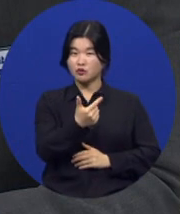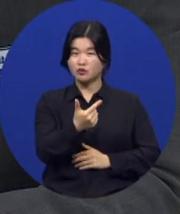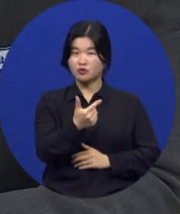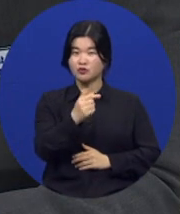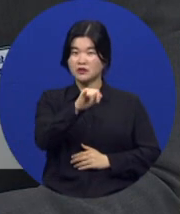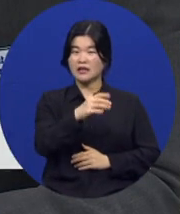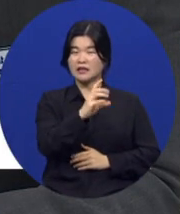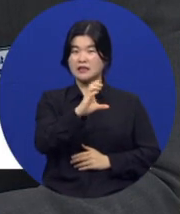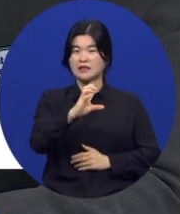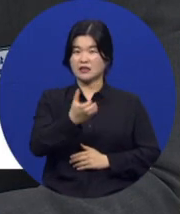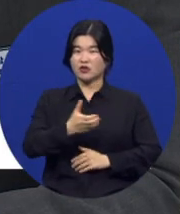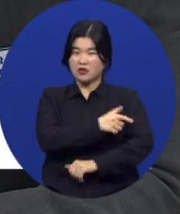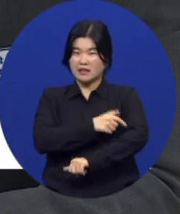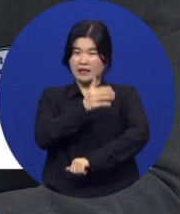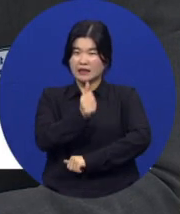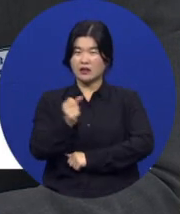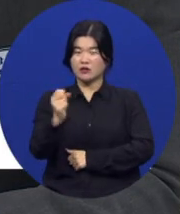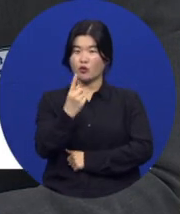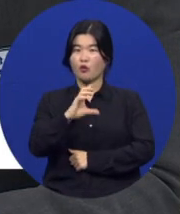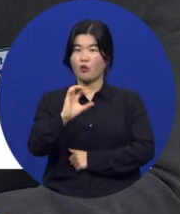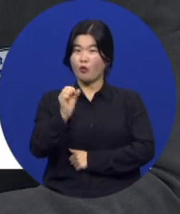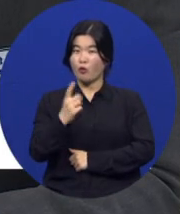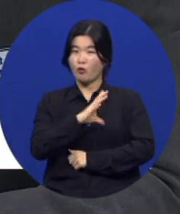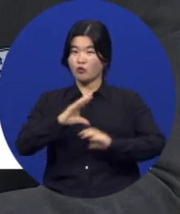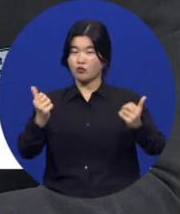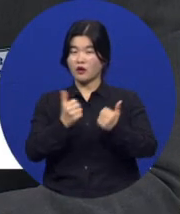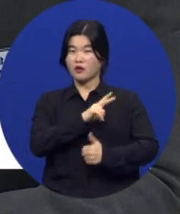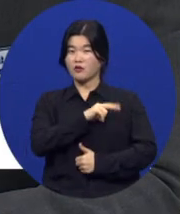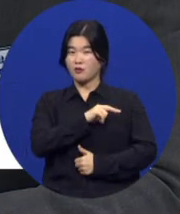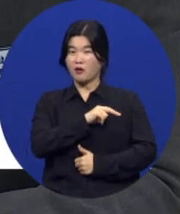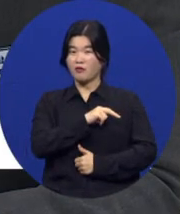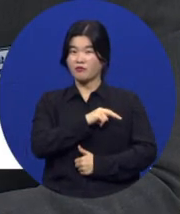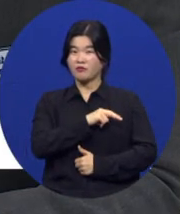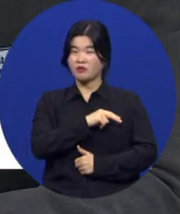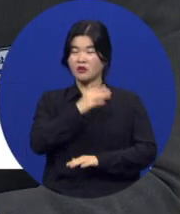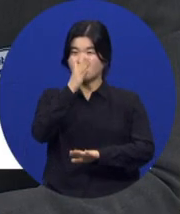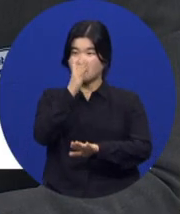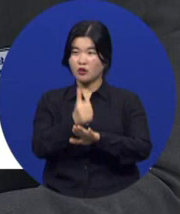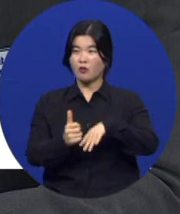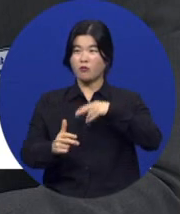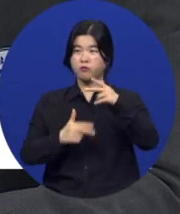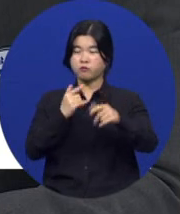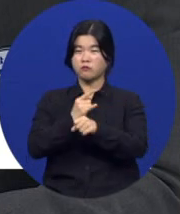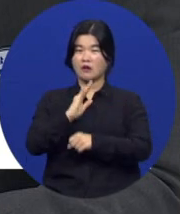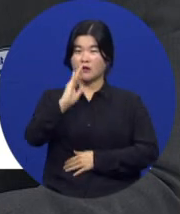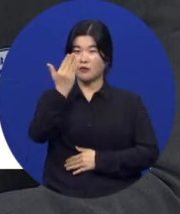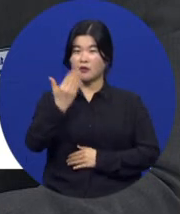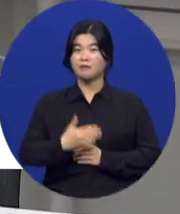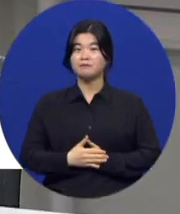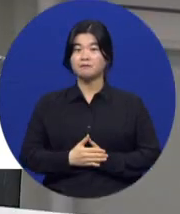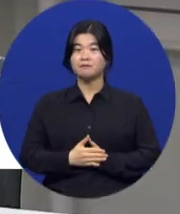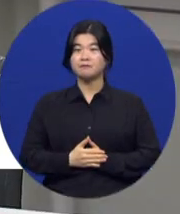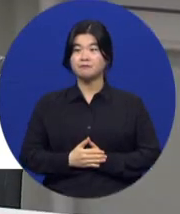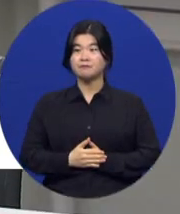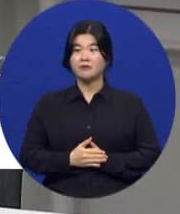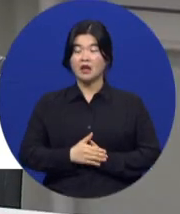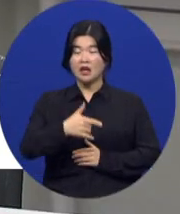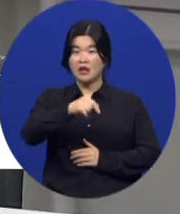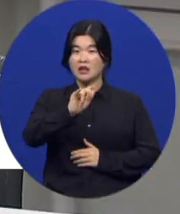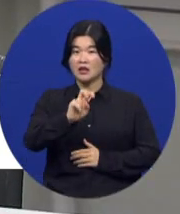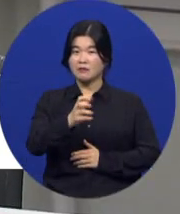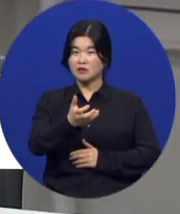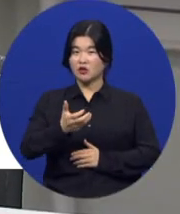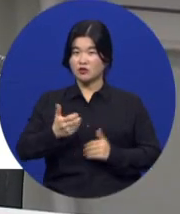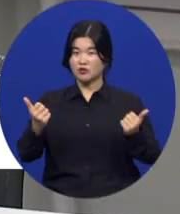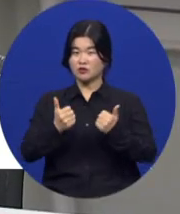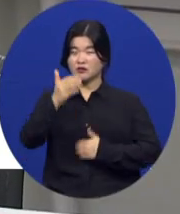jdc 이사장 과 우영 훈의 원이 최종 후보 자리를 놓고 양자 대결을 벌이게 됐습니다 김태석 전